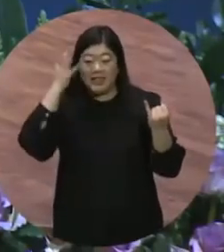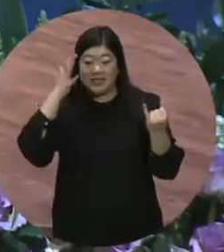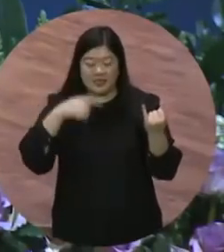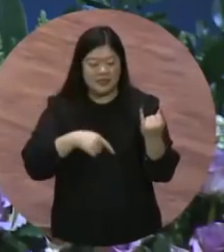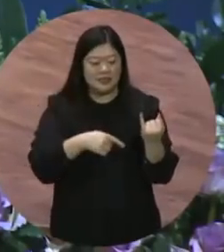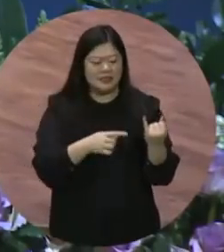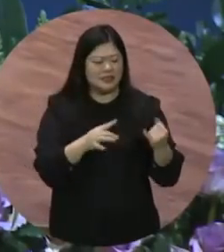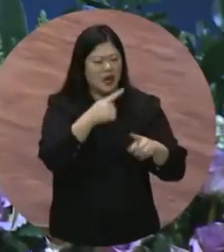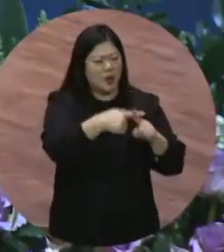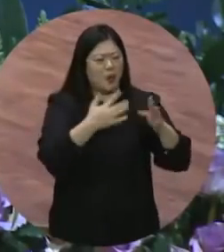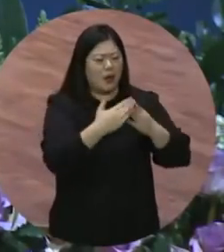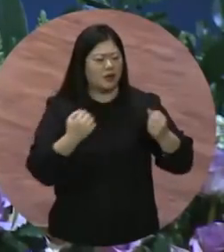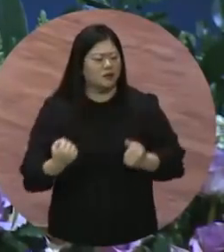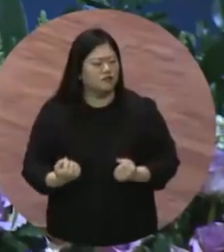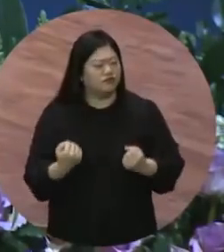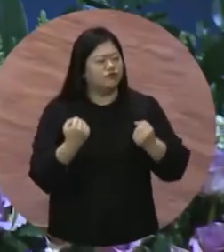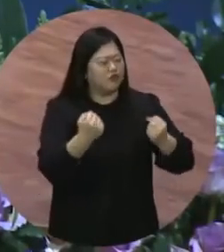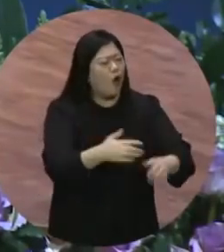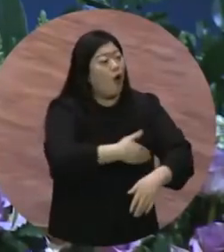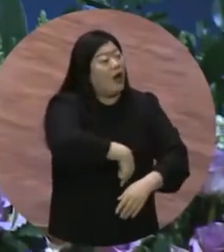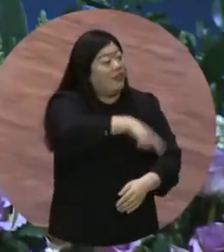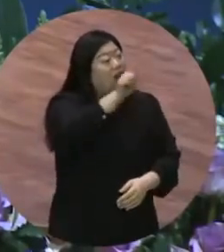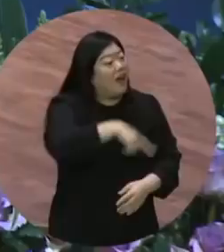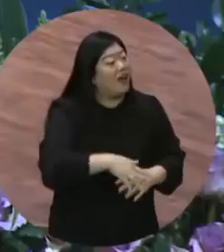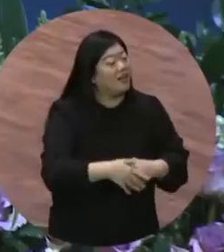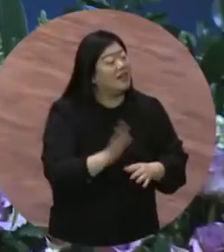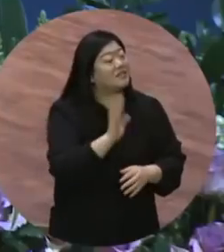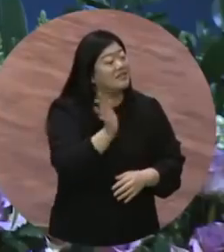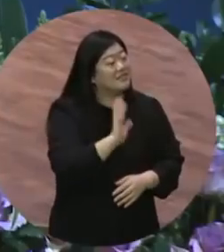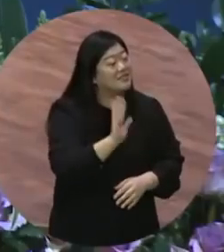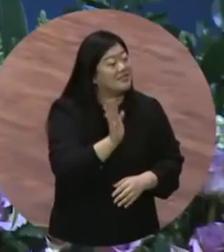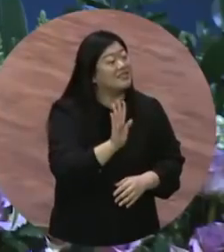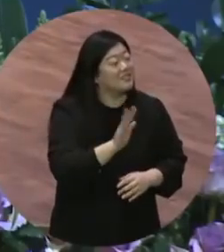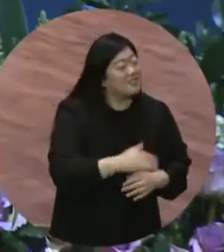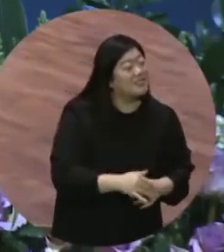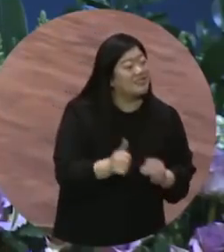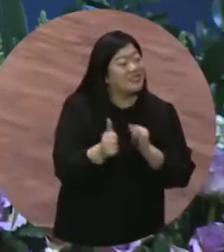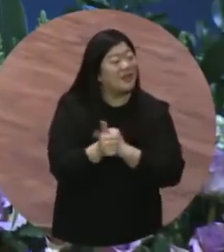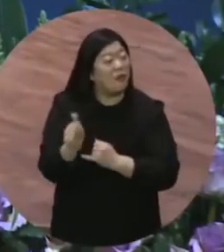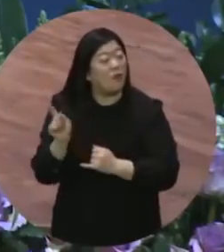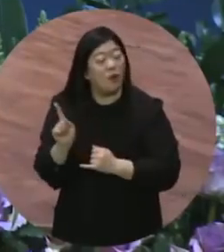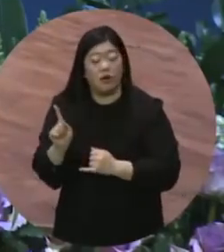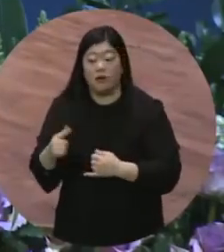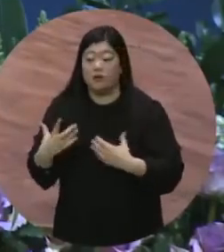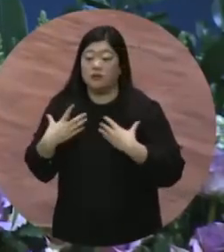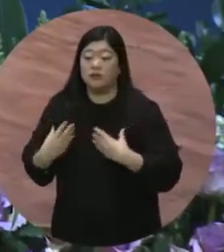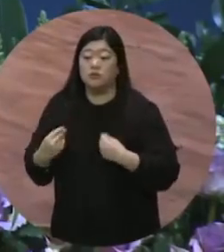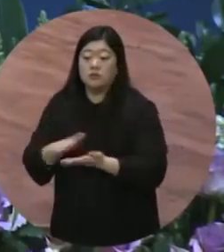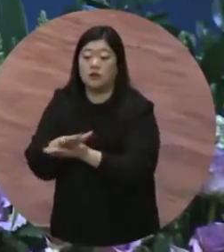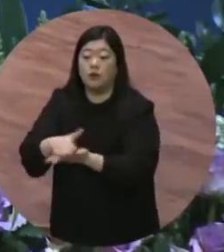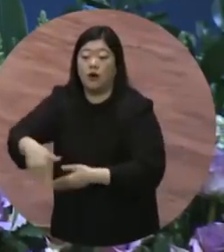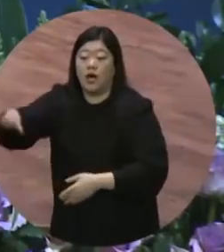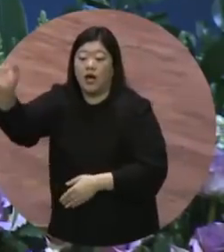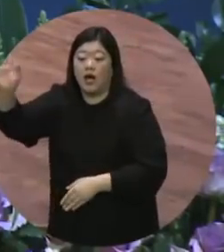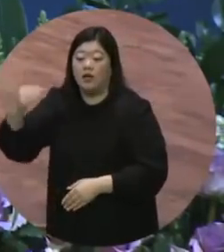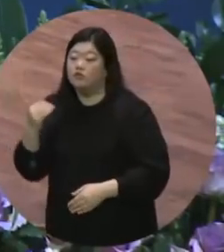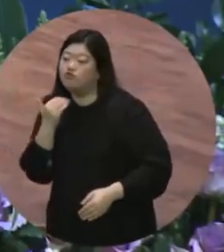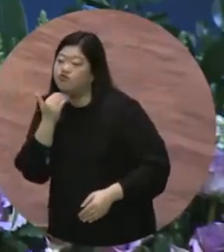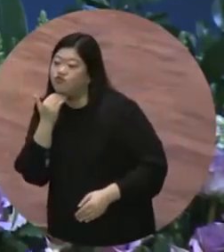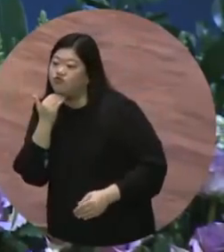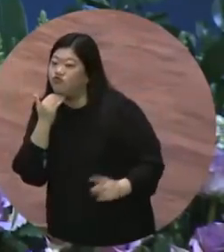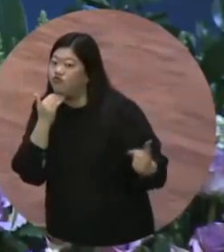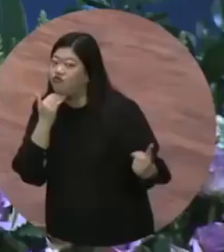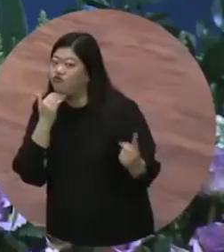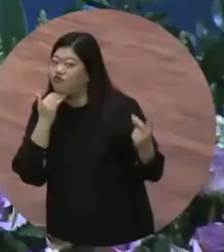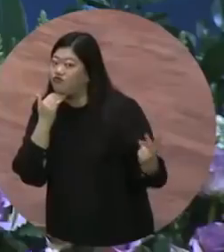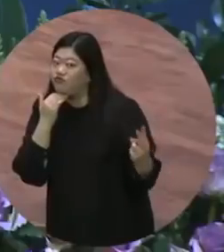사람이 굉장히 많아요. 차 안에 있거나 아니면 사우나 있거나 밥 먹고 있는 분들이 굉장히 많은 거예요. 그 끝나면 아내하고 애들을